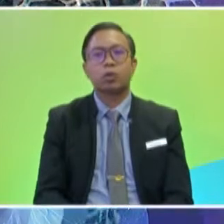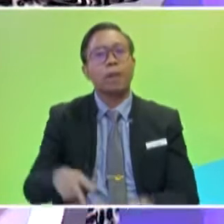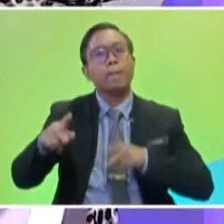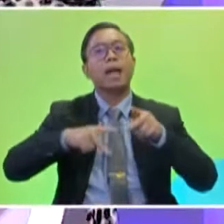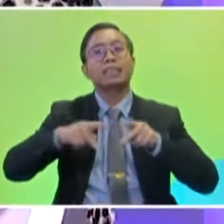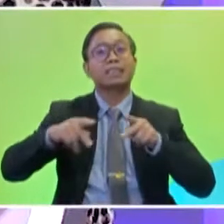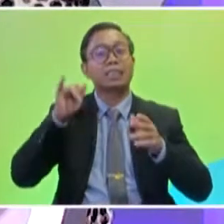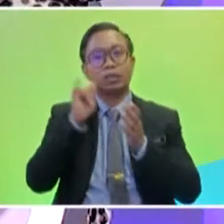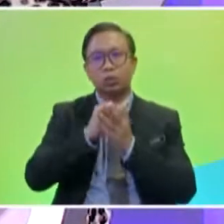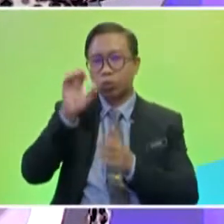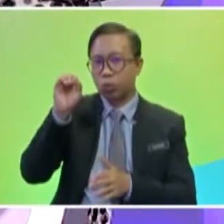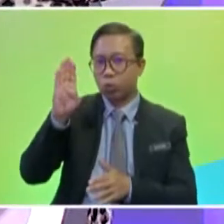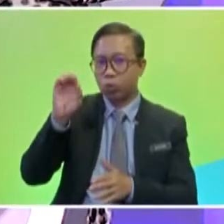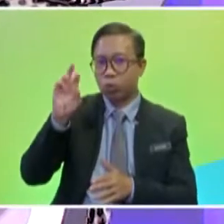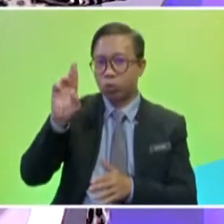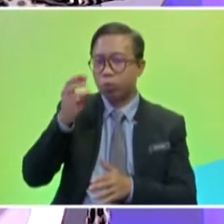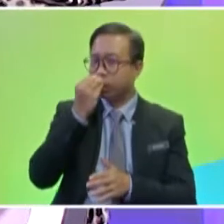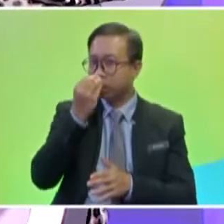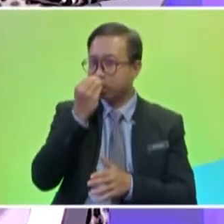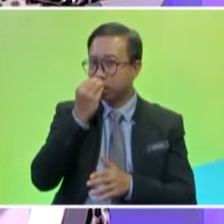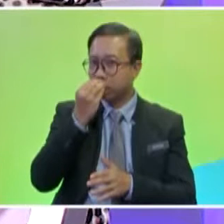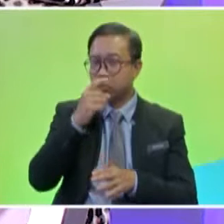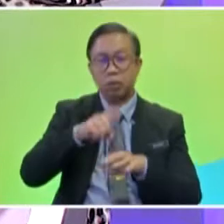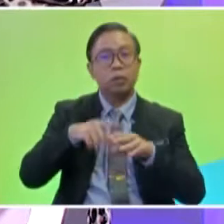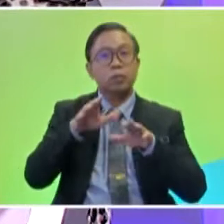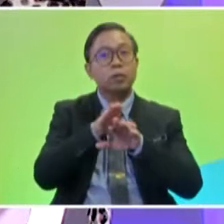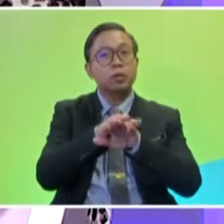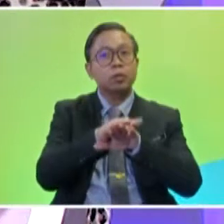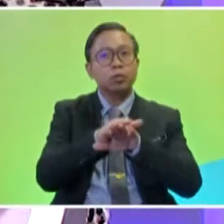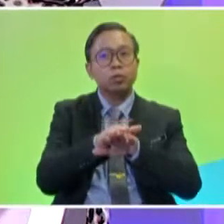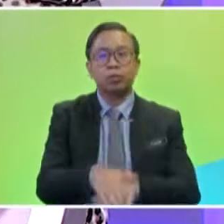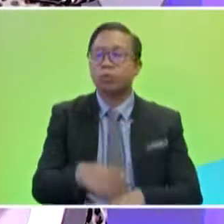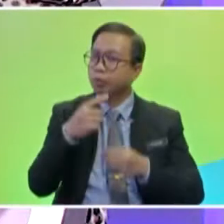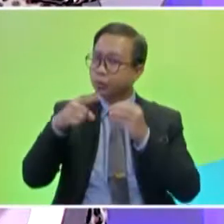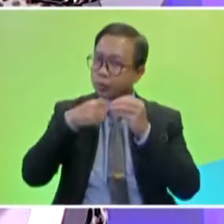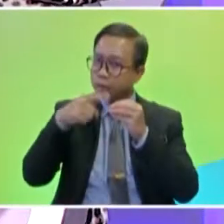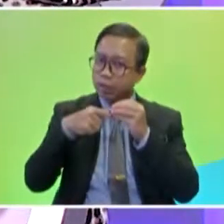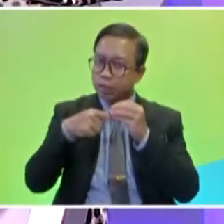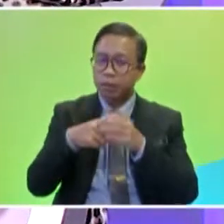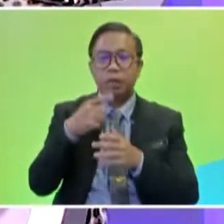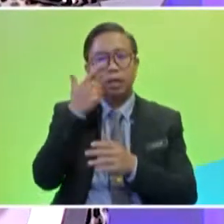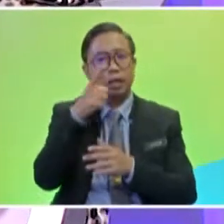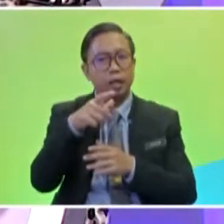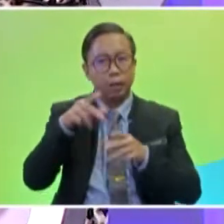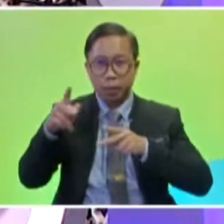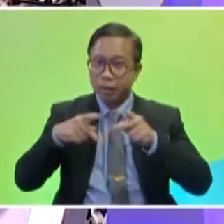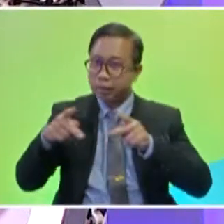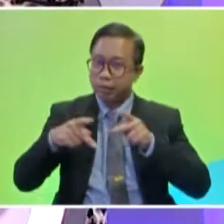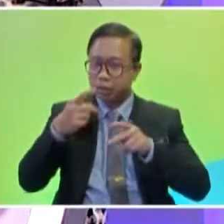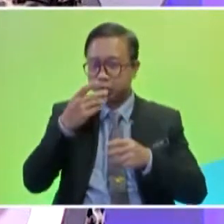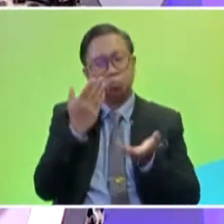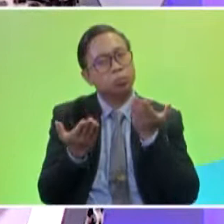plastik itu adalah obor-obor lama kadang kepada penyu ah jadi apabila melihat plastik mungkin